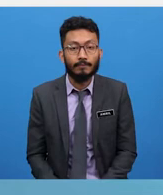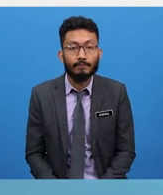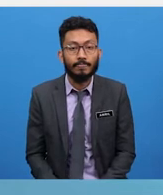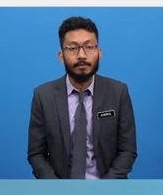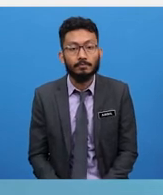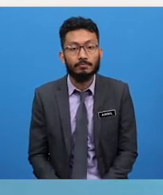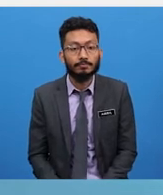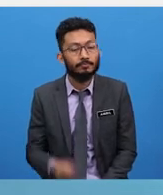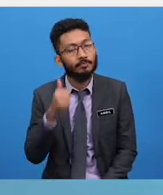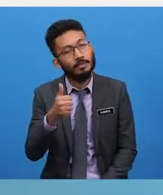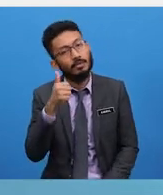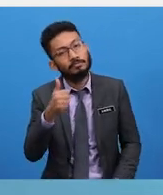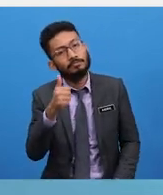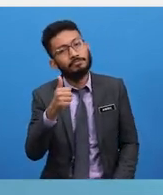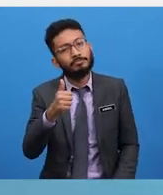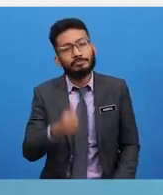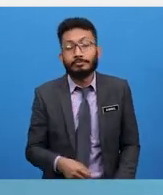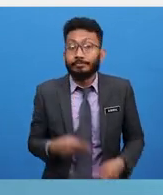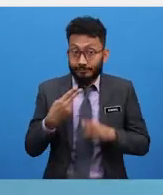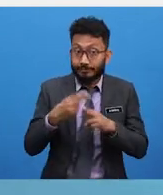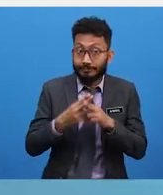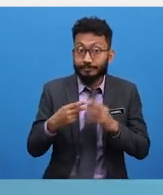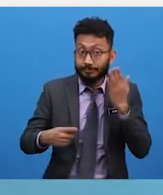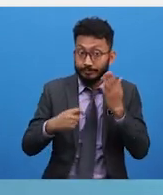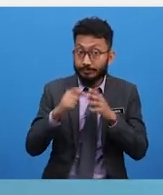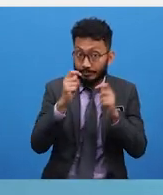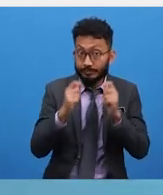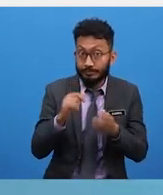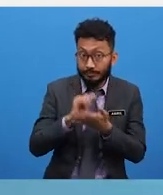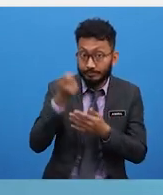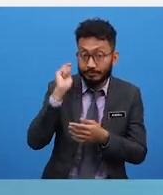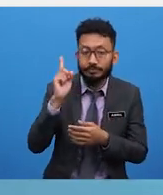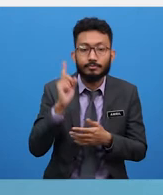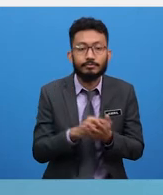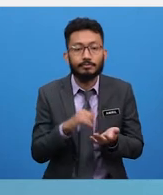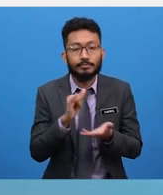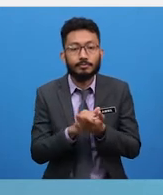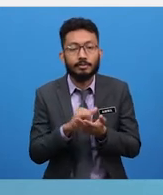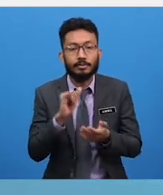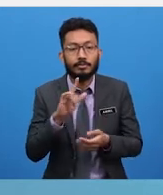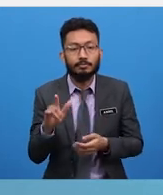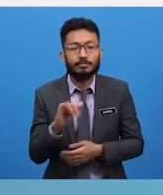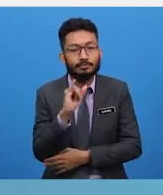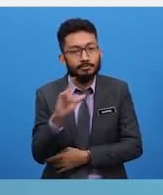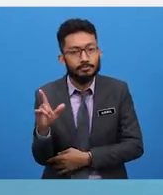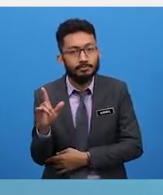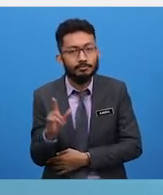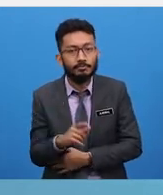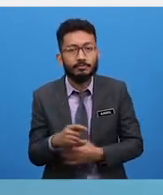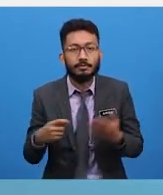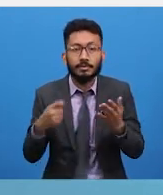Bagus. Nama teknik warna latar ini ialah teknik